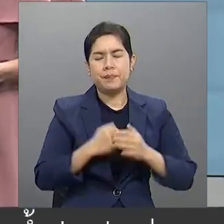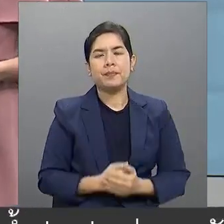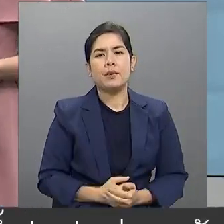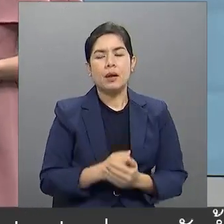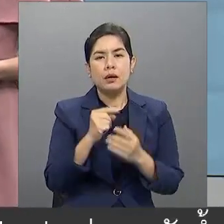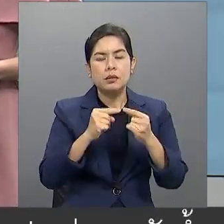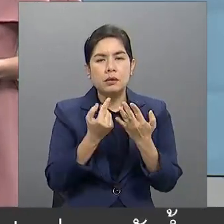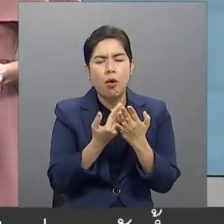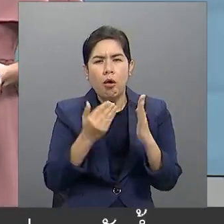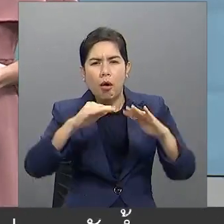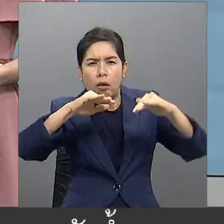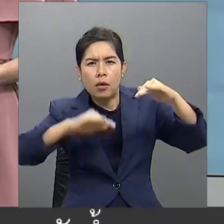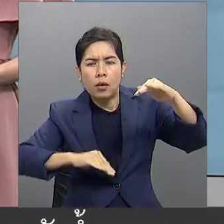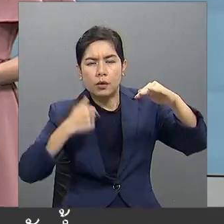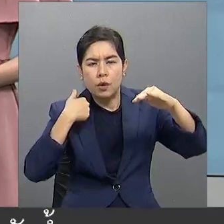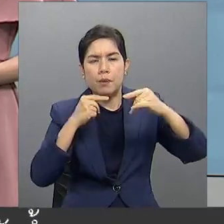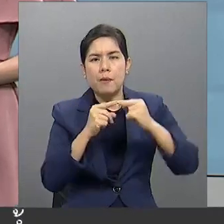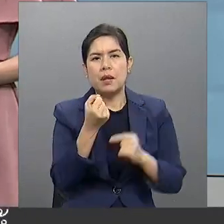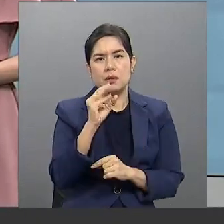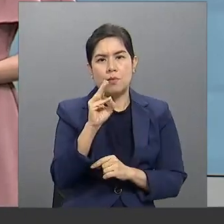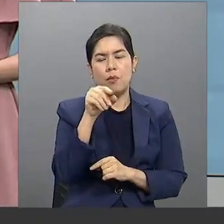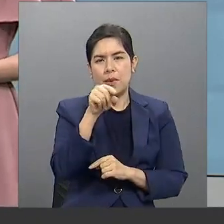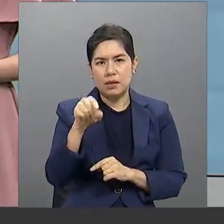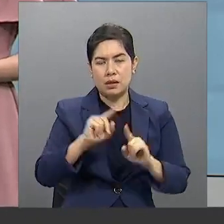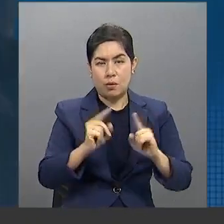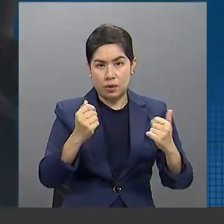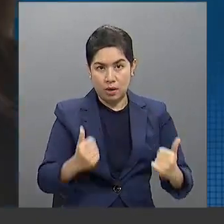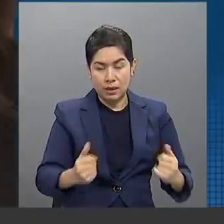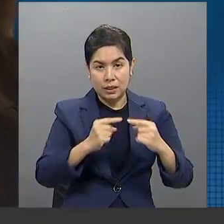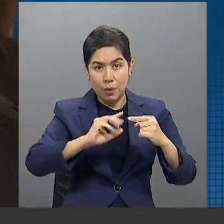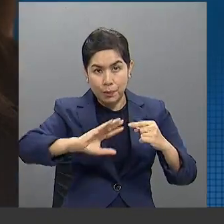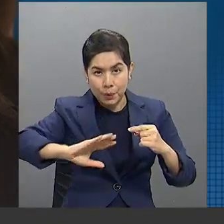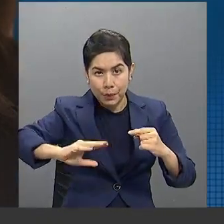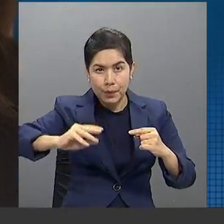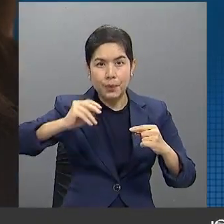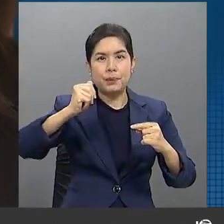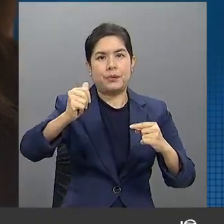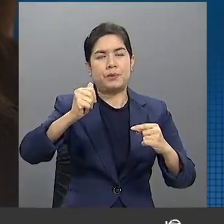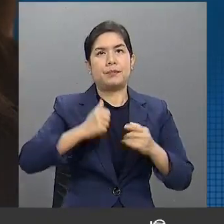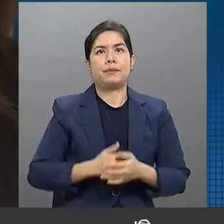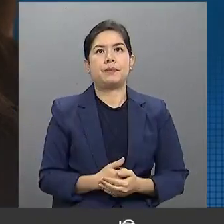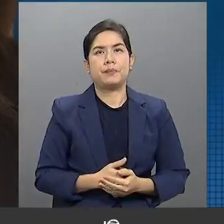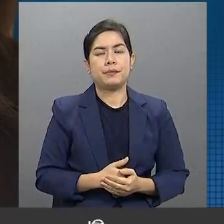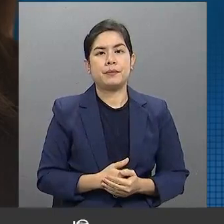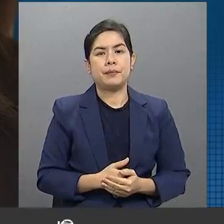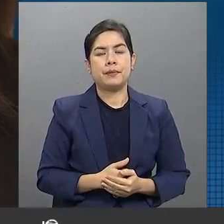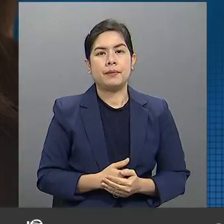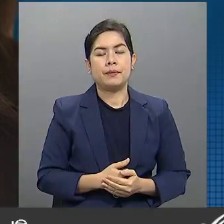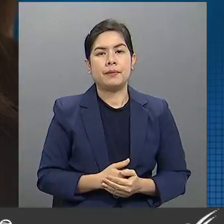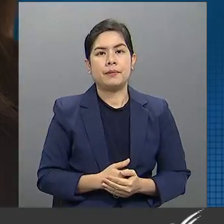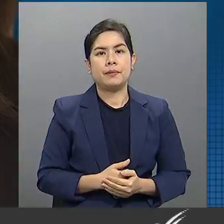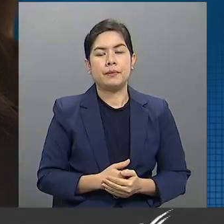เปอร์เซ็นต์แต่ว่าสถานการณ์ของปีนี้ตอนนี้กำลังค่อยๆดีขึ้นค่ะตัวอ่า